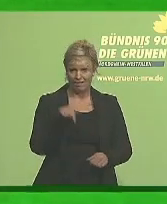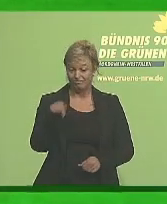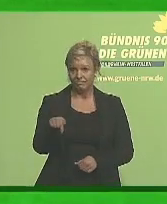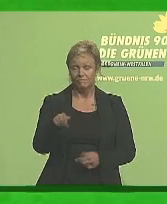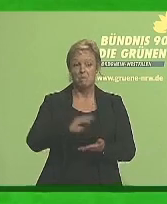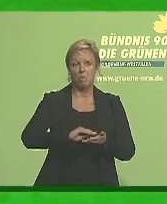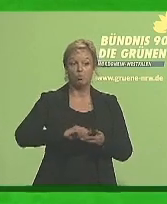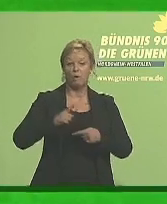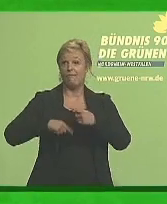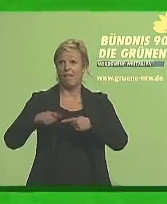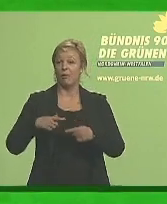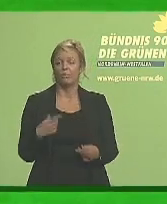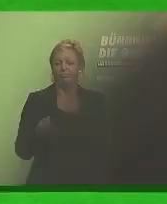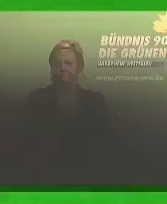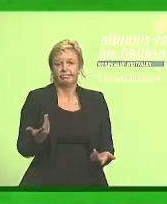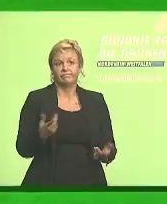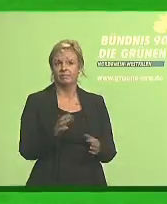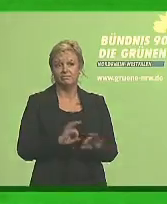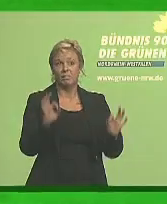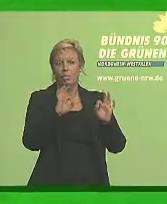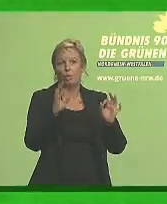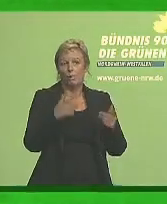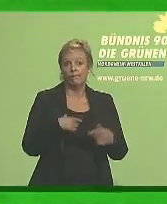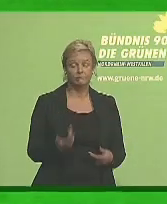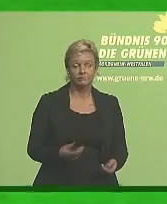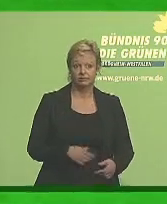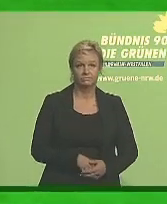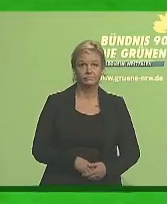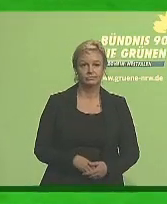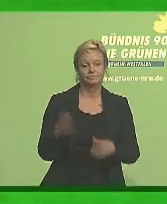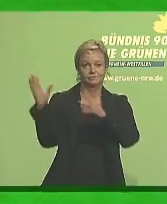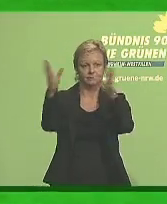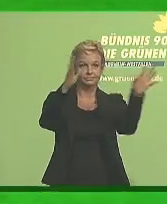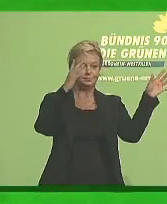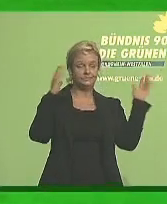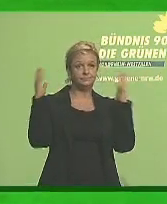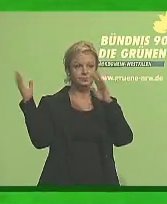des Kyoto-Protokolls einfach gar nichts.